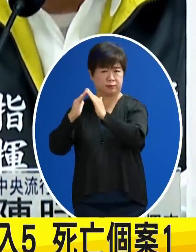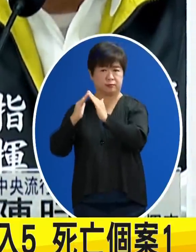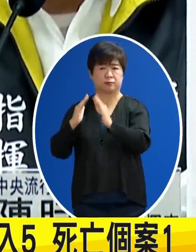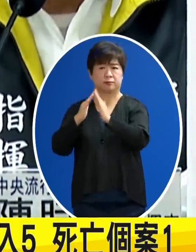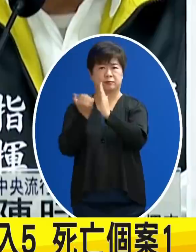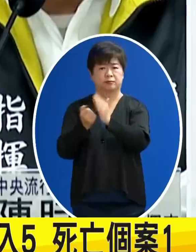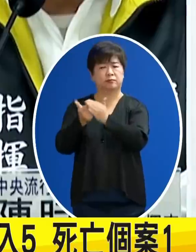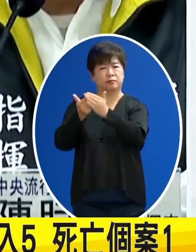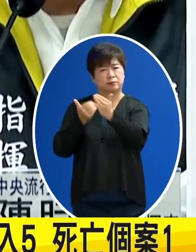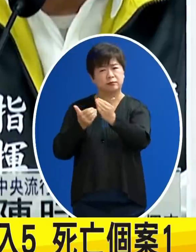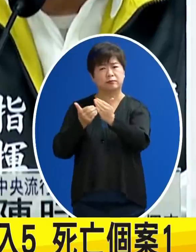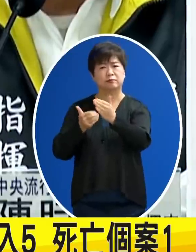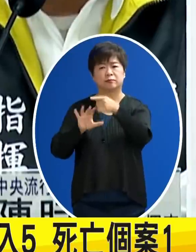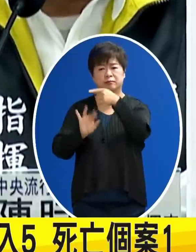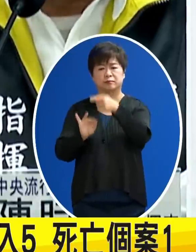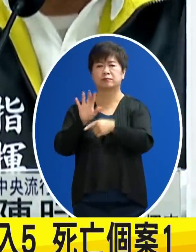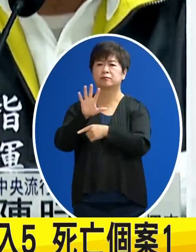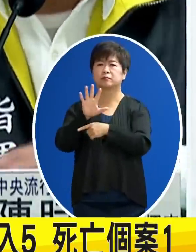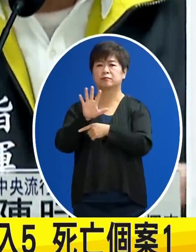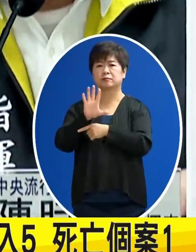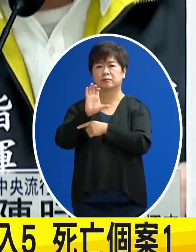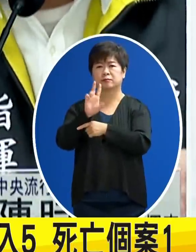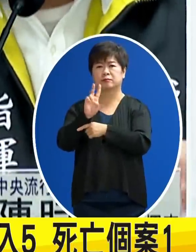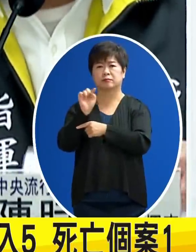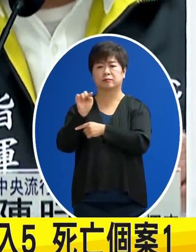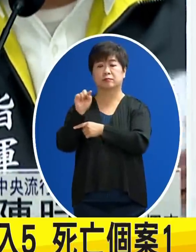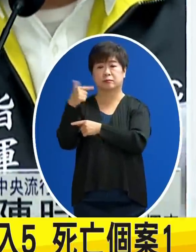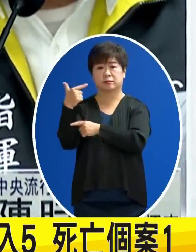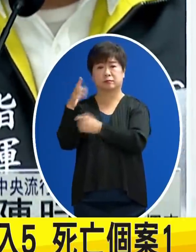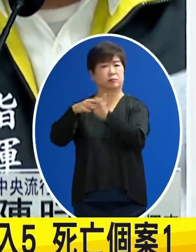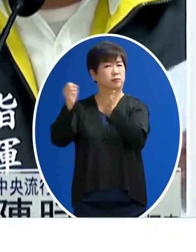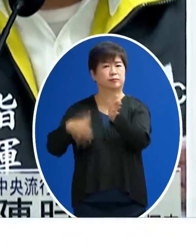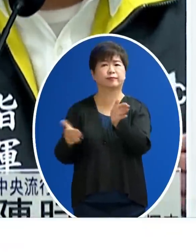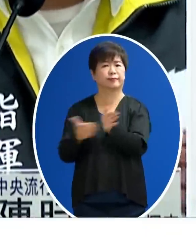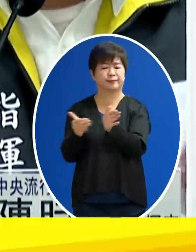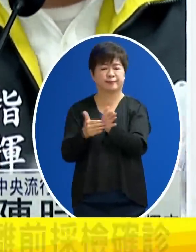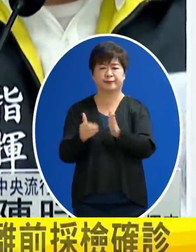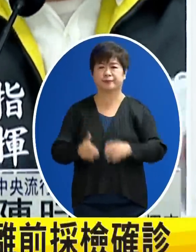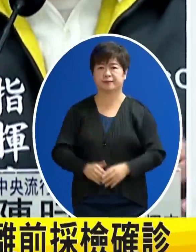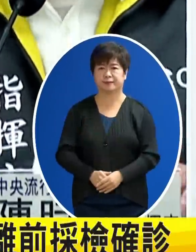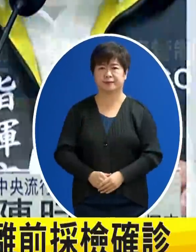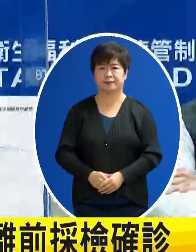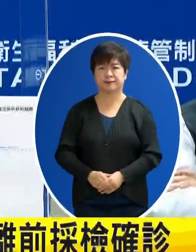的，中有92.6%，92.6%。